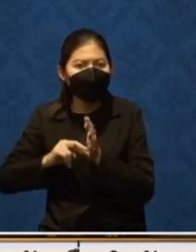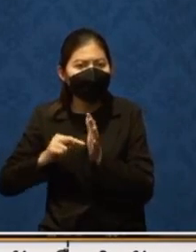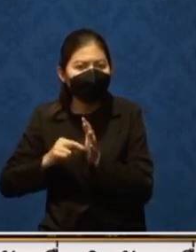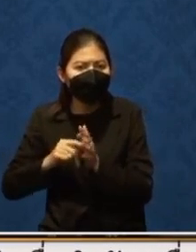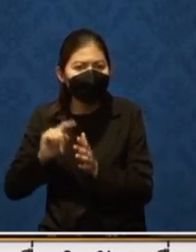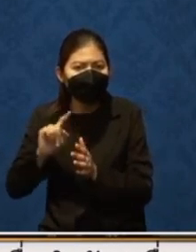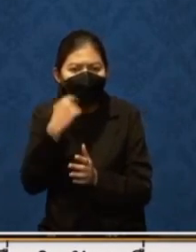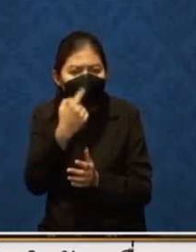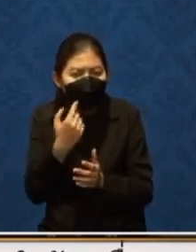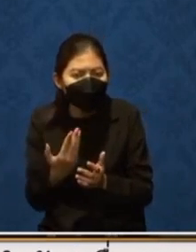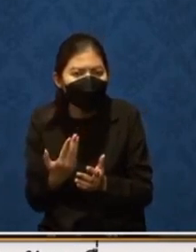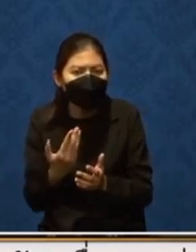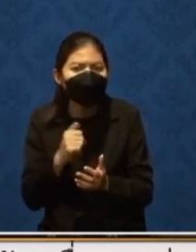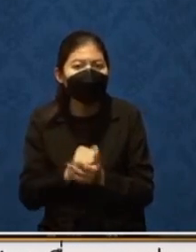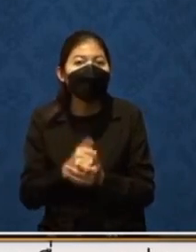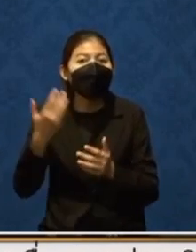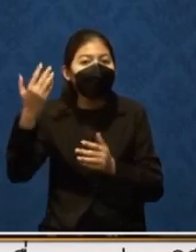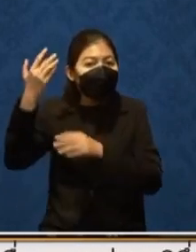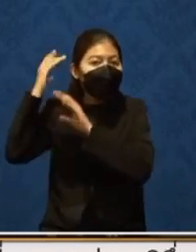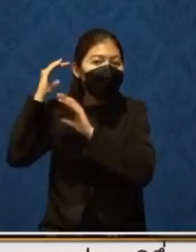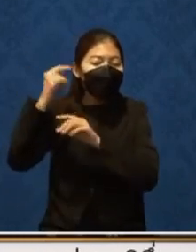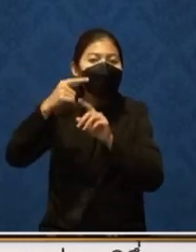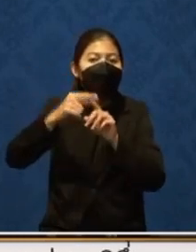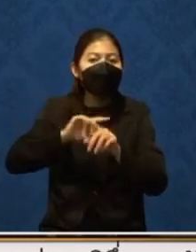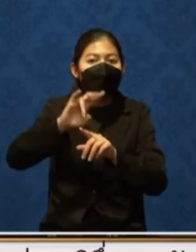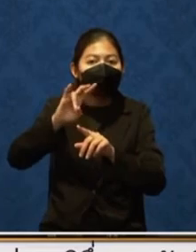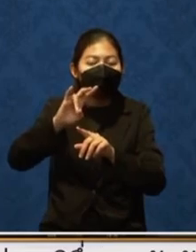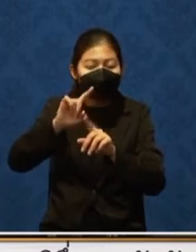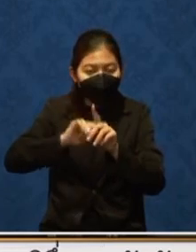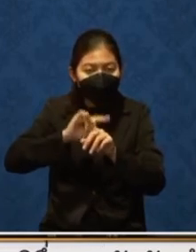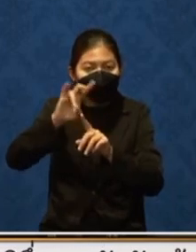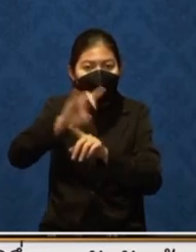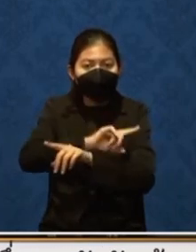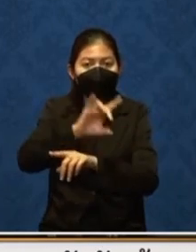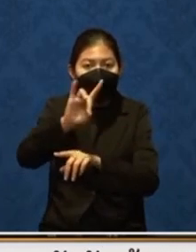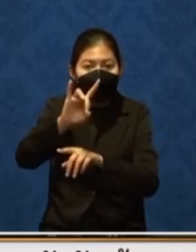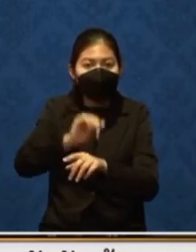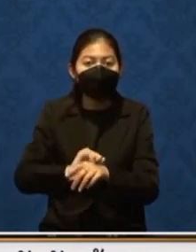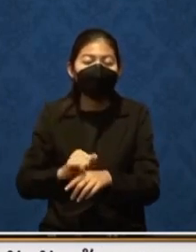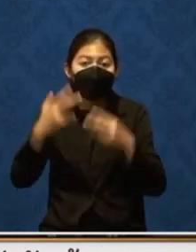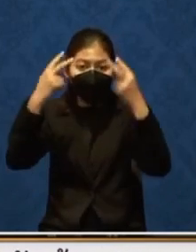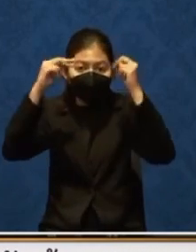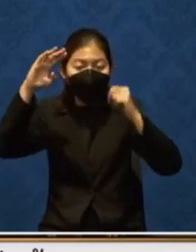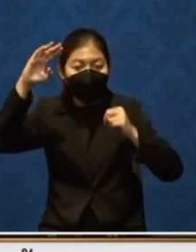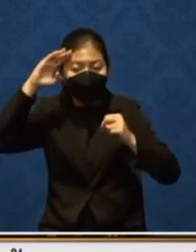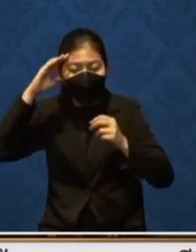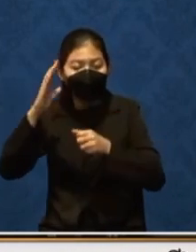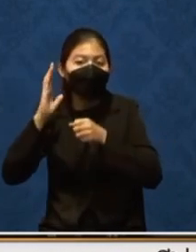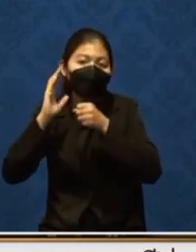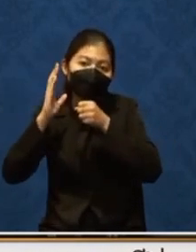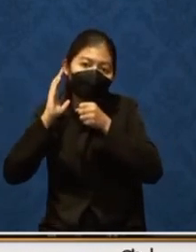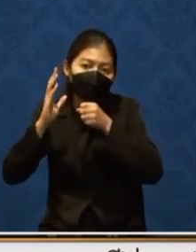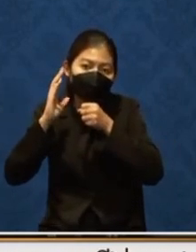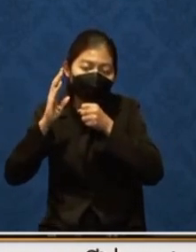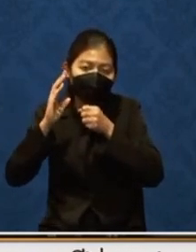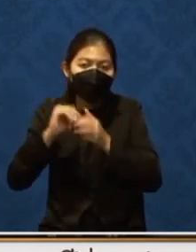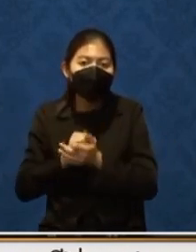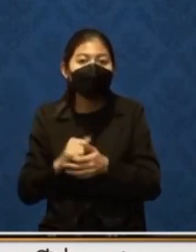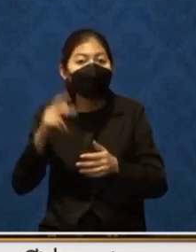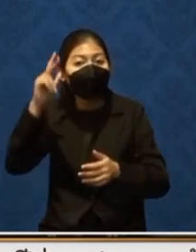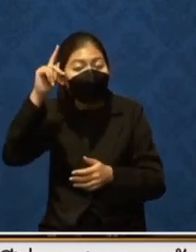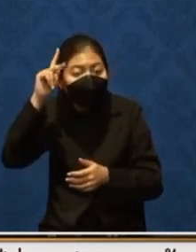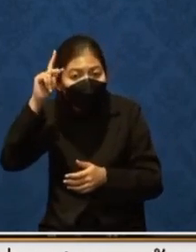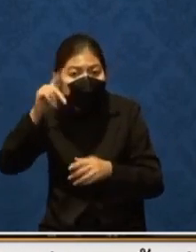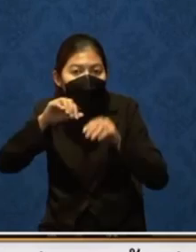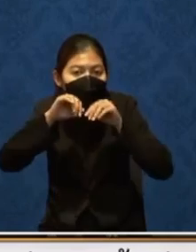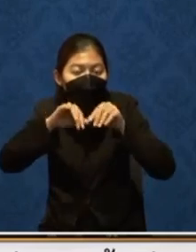เมื่อวที่ 8 กรัษณ์ที่ผ่านมาท่านประทานอาจะได้ยินท่นายกทะแหงการก็เป็ข่าวทะแงก